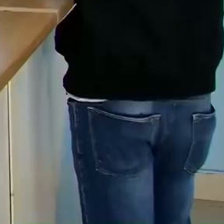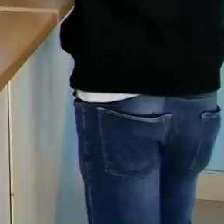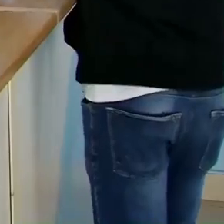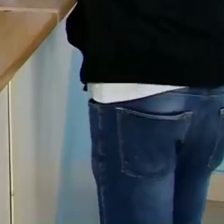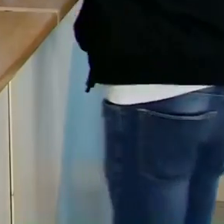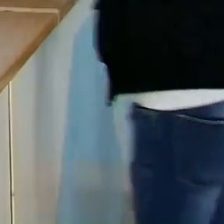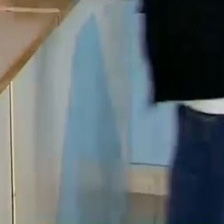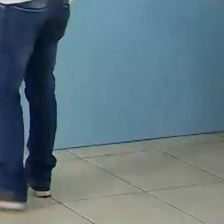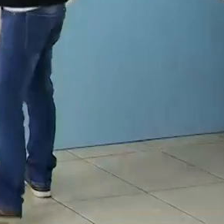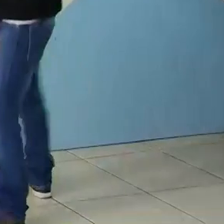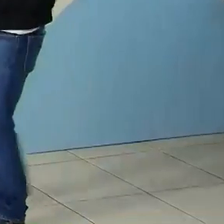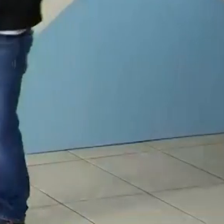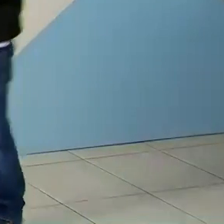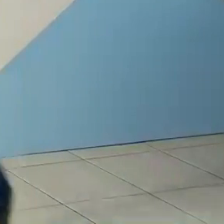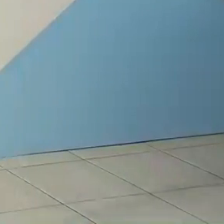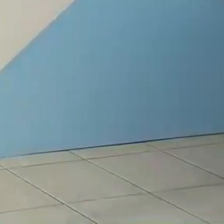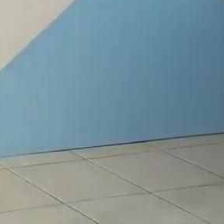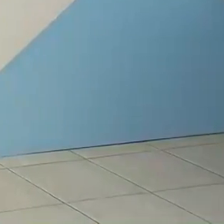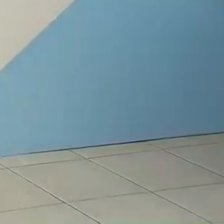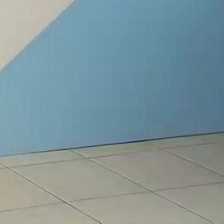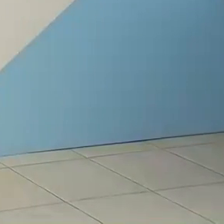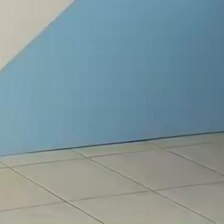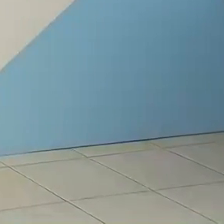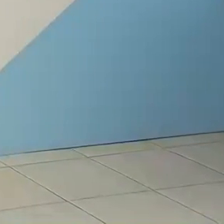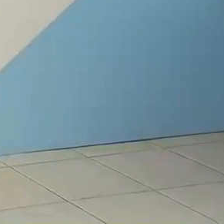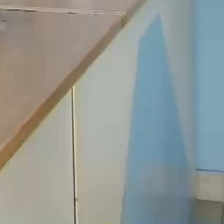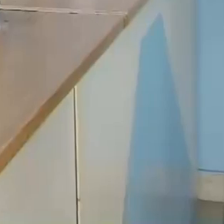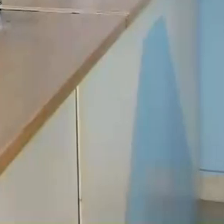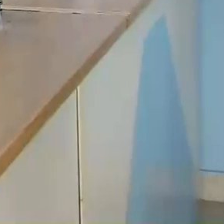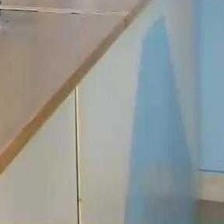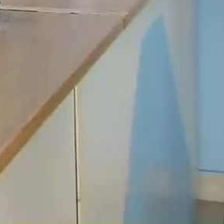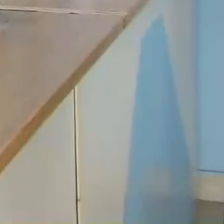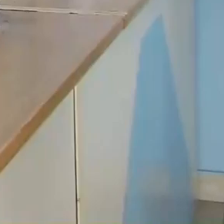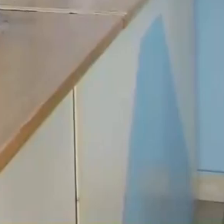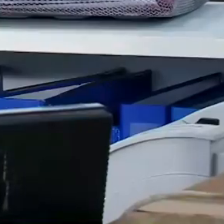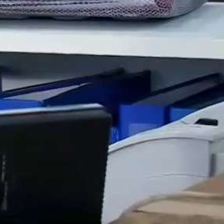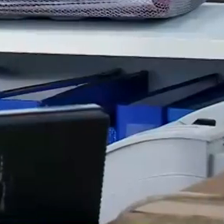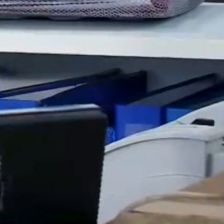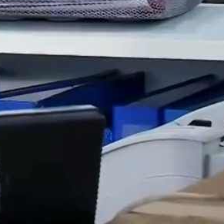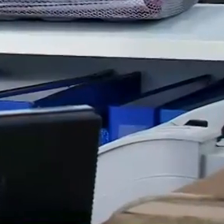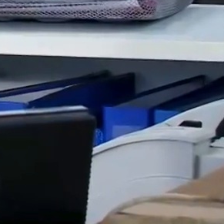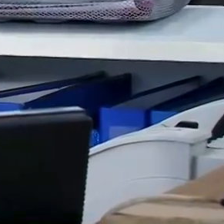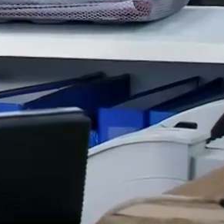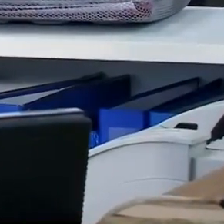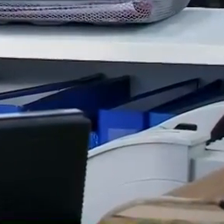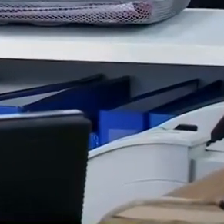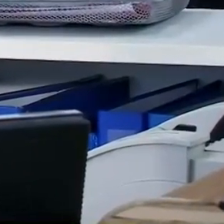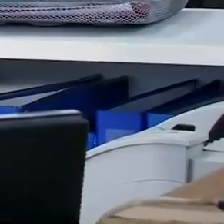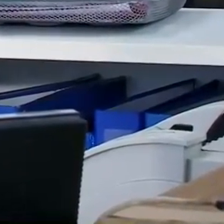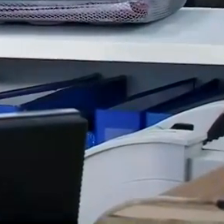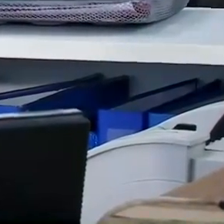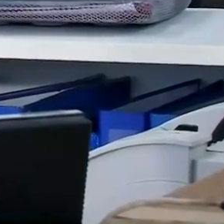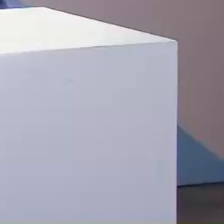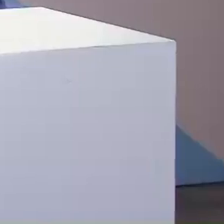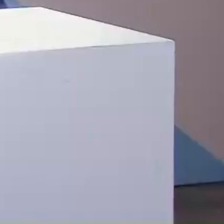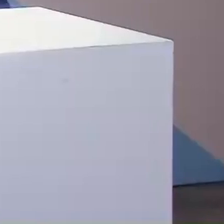dalmış. Tuğba'nın müşterisi gidince Erdem oturduğu yerden uzanıp arkadan Tuğba'yı dürttü. Nurhan'ı işaret ederek hadi git sor diye